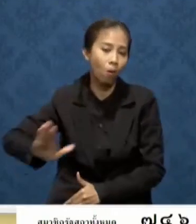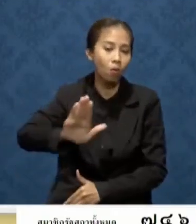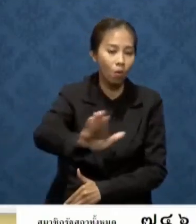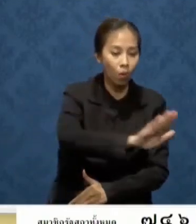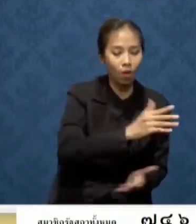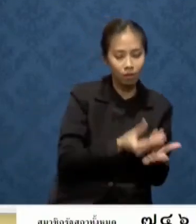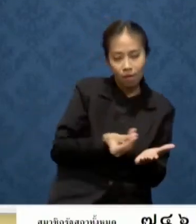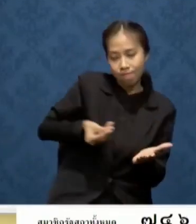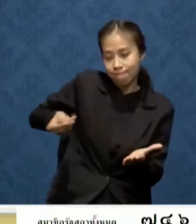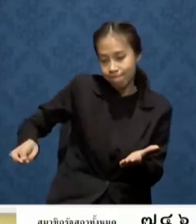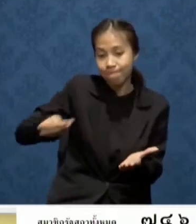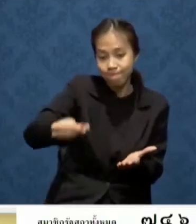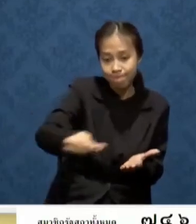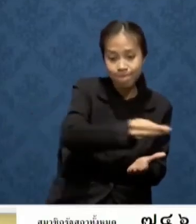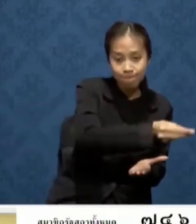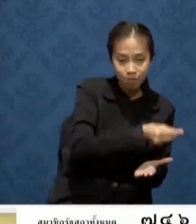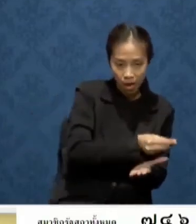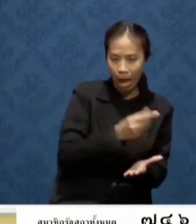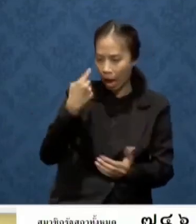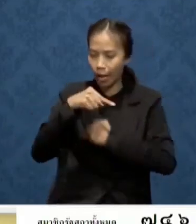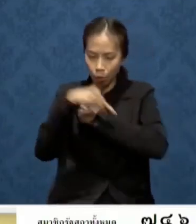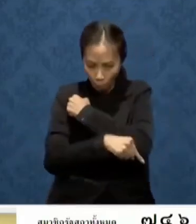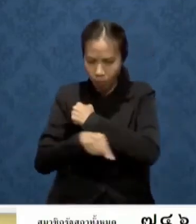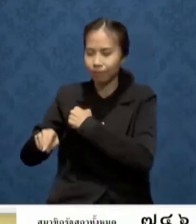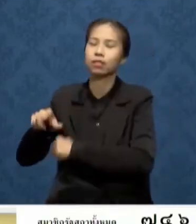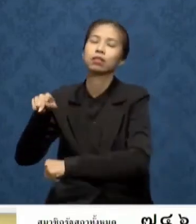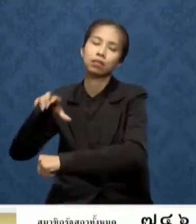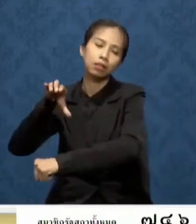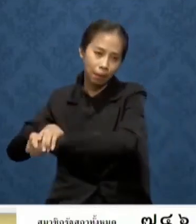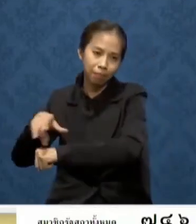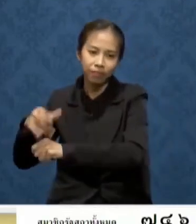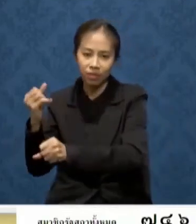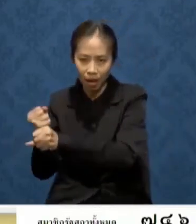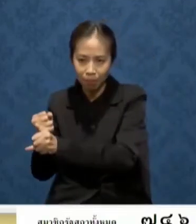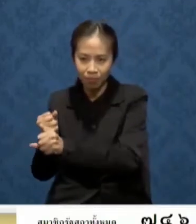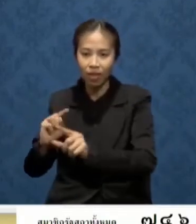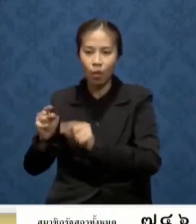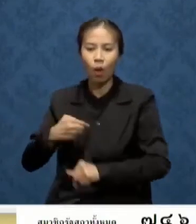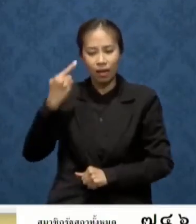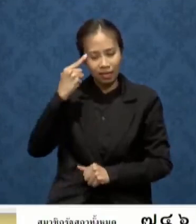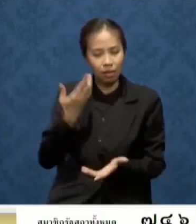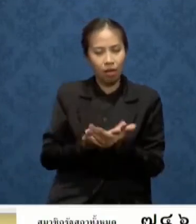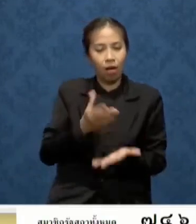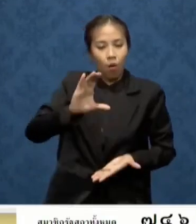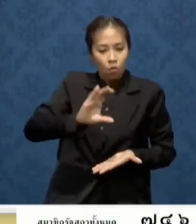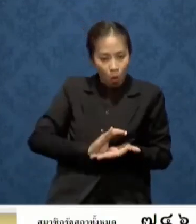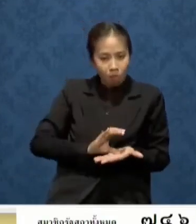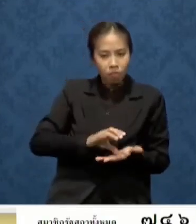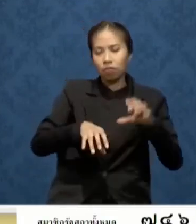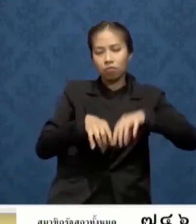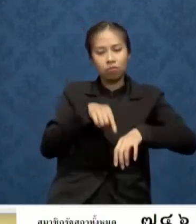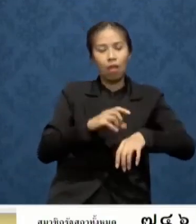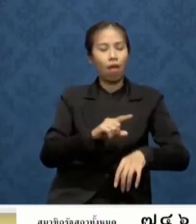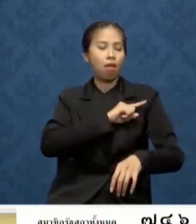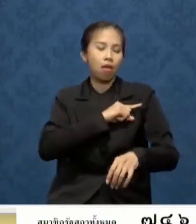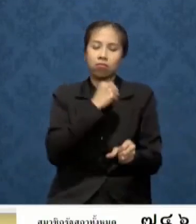ไป ใครทุจริก็ไปจัดการซ้าแต่ไมใช่ห่วงอำนาจไว้ ห่งงกประมาณไว้แล้วปอยใหส่วนกลาง หาท